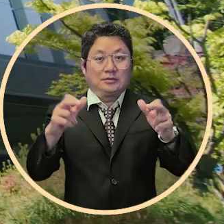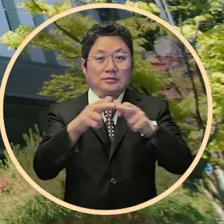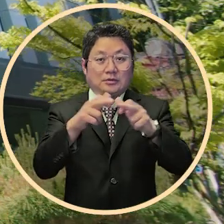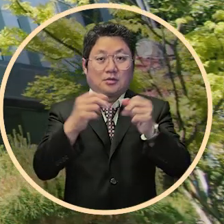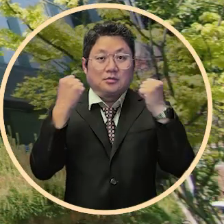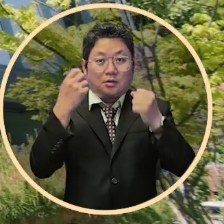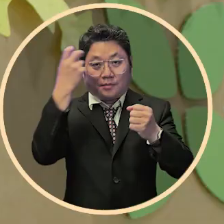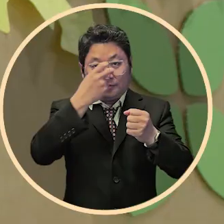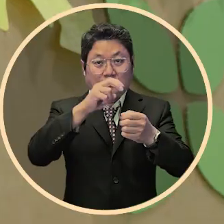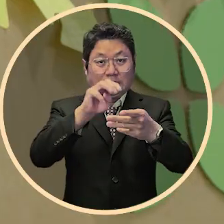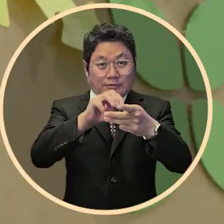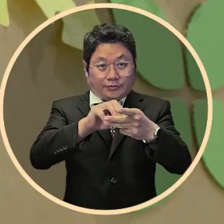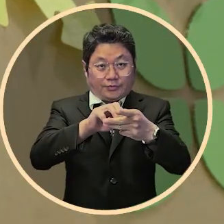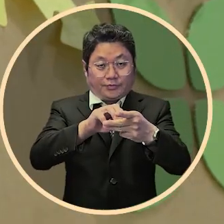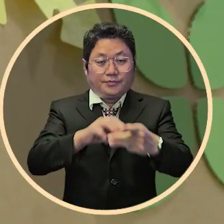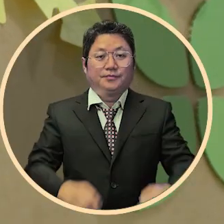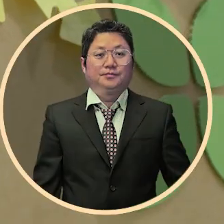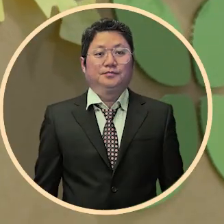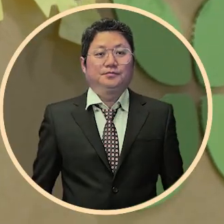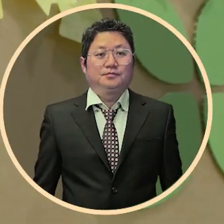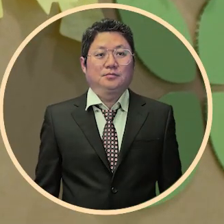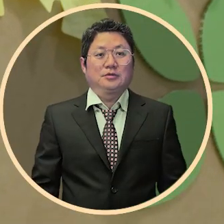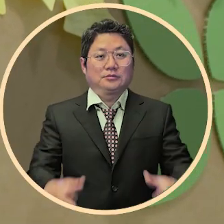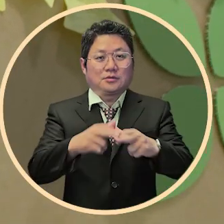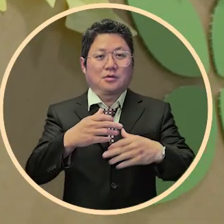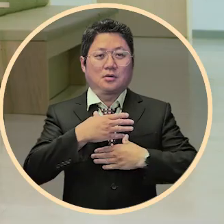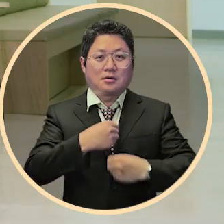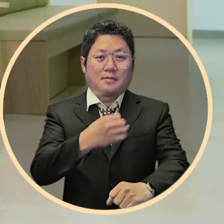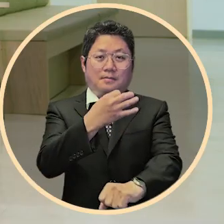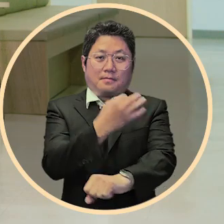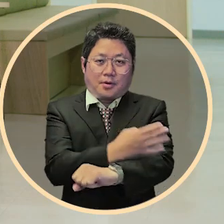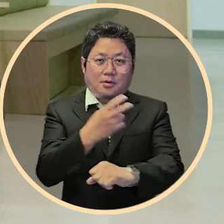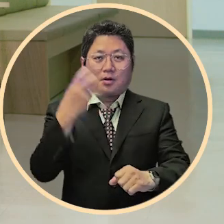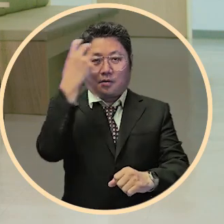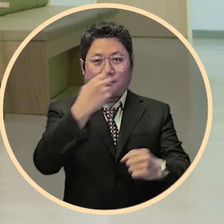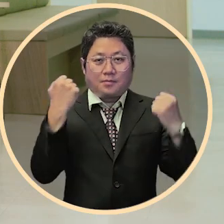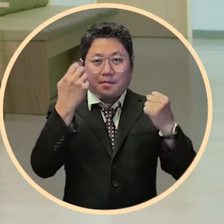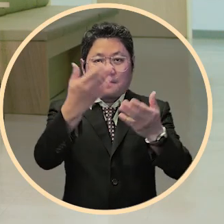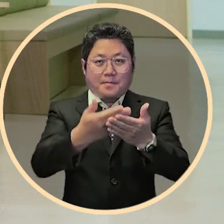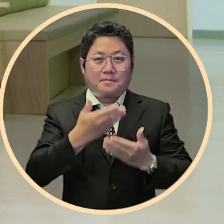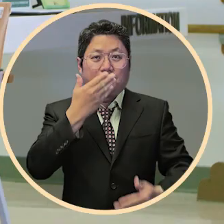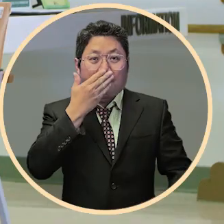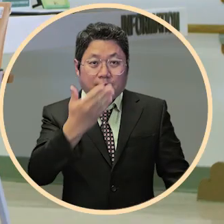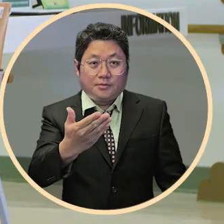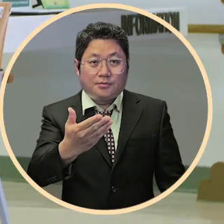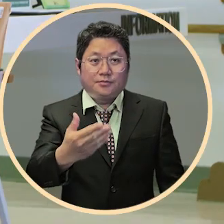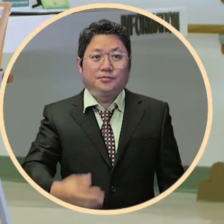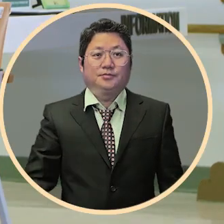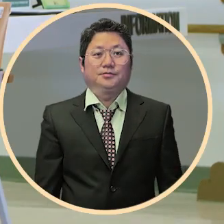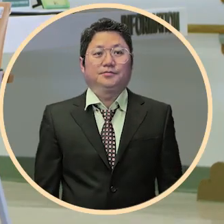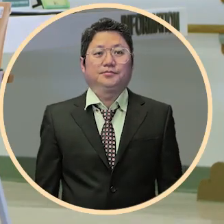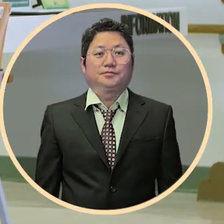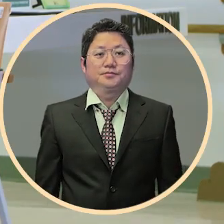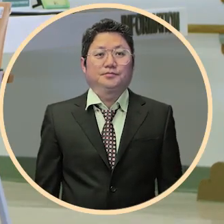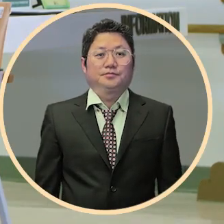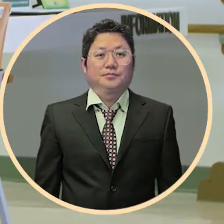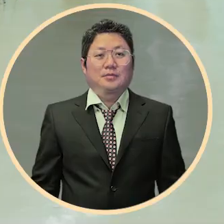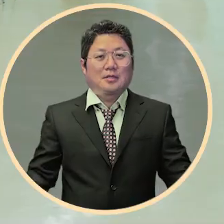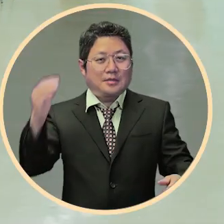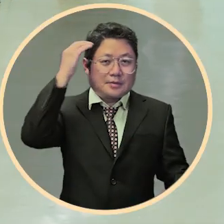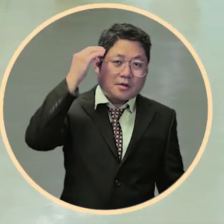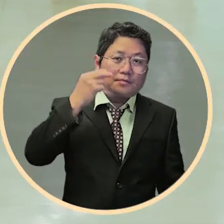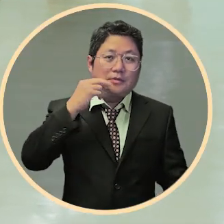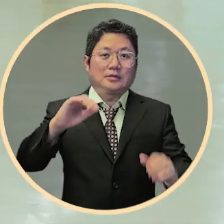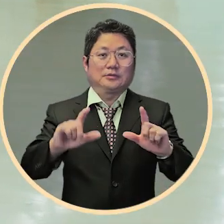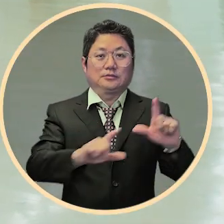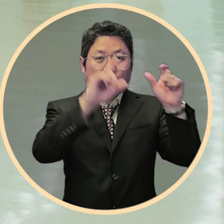국립재활원 장애인 건강검진센터는 장애인이 안전하고 편리하게 건강검진을 받을 수 있도록